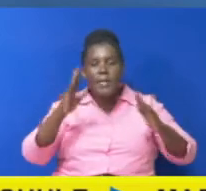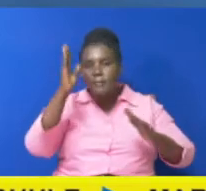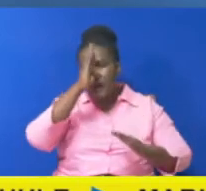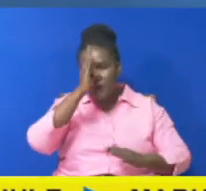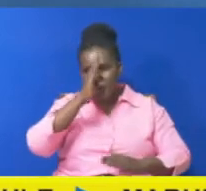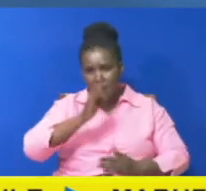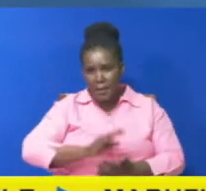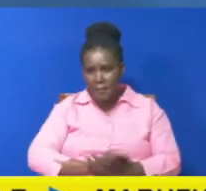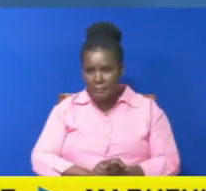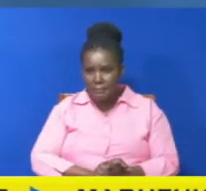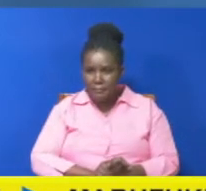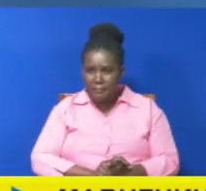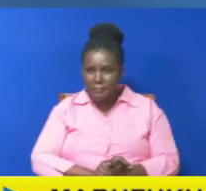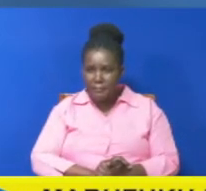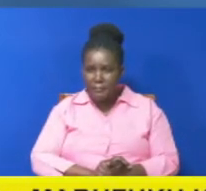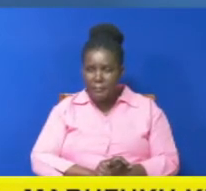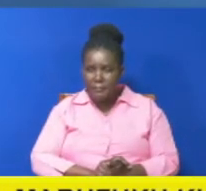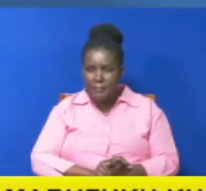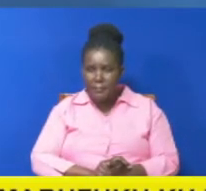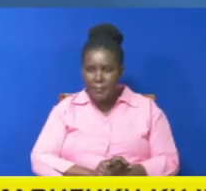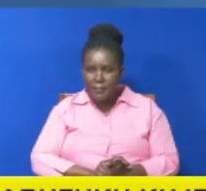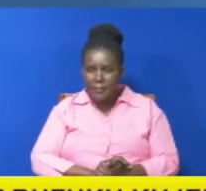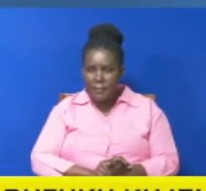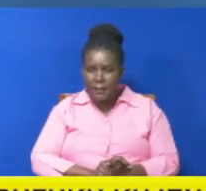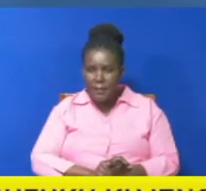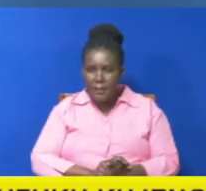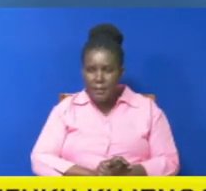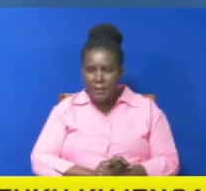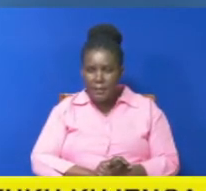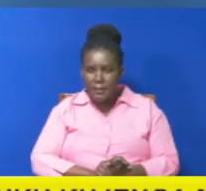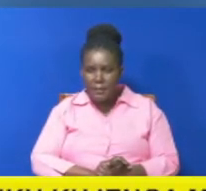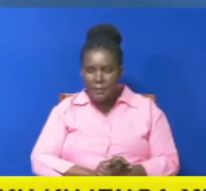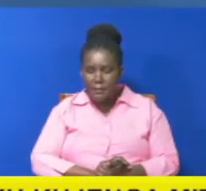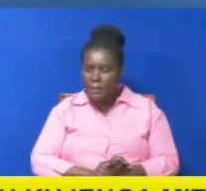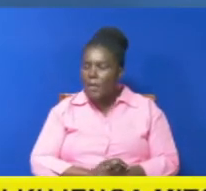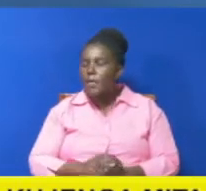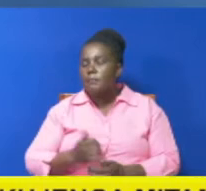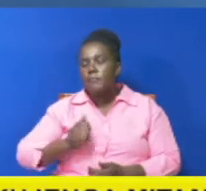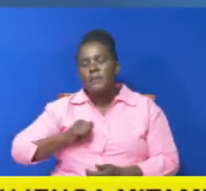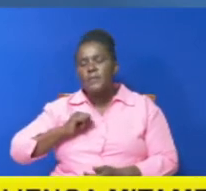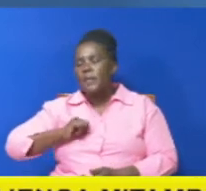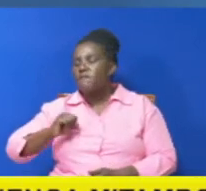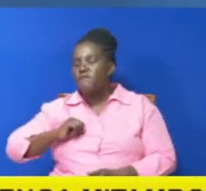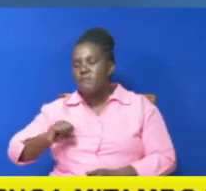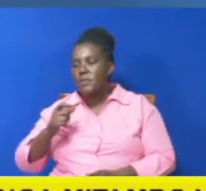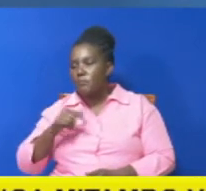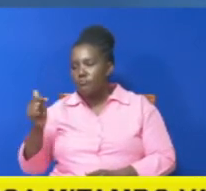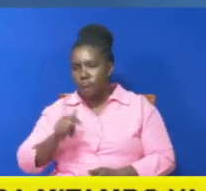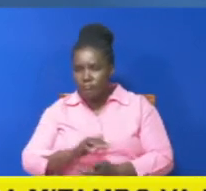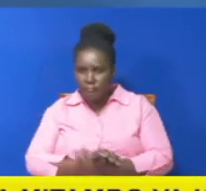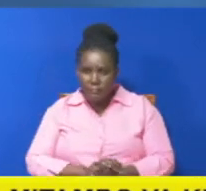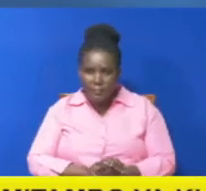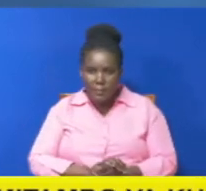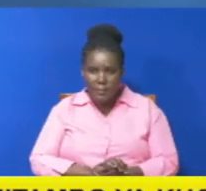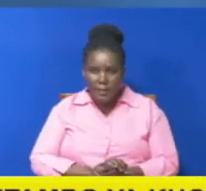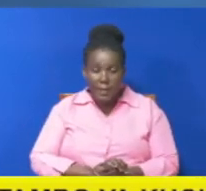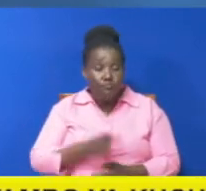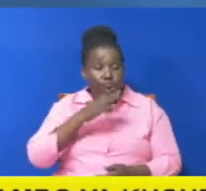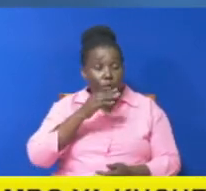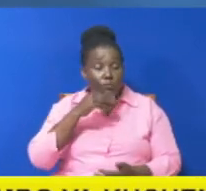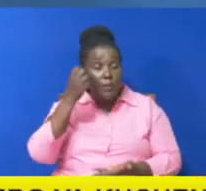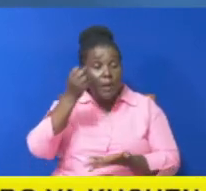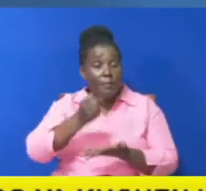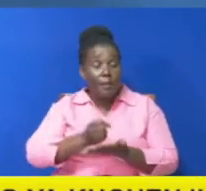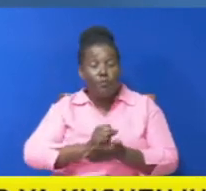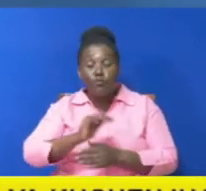Hili swali mara nyingi wanaume wanajiuliza. Anamuuliza mwanaume mwenzie asema, mimi bwana nimenavumilia tu. Kitu gani? Mwanaume ameamua kurudi nyumbani